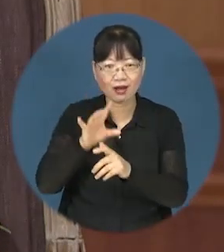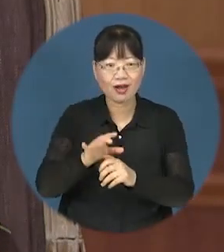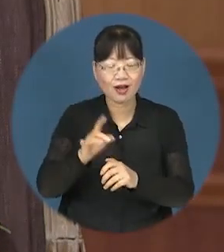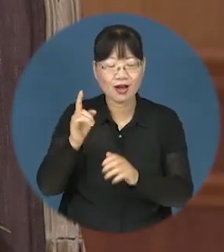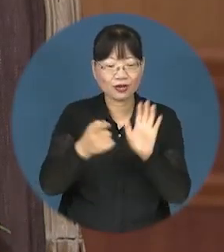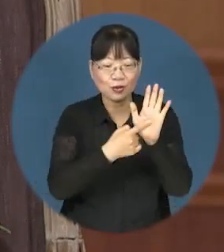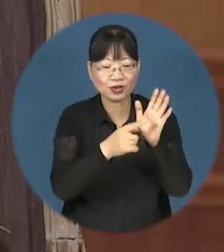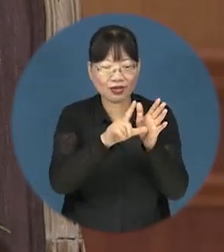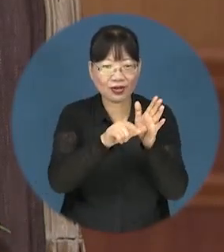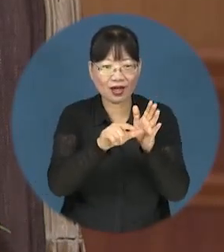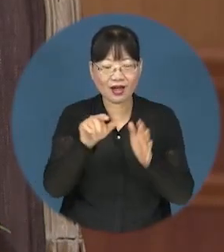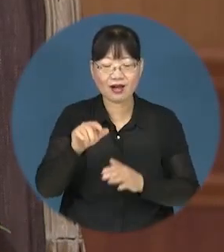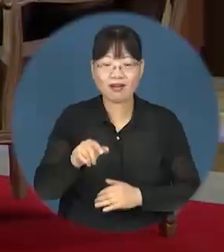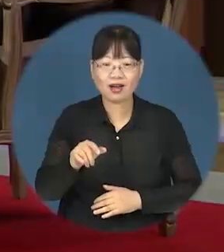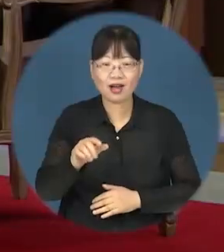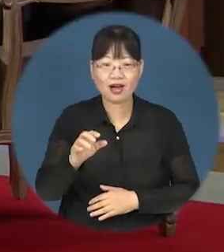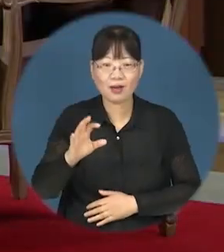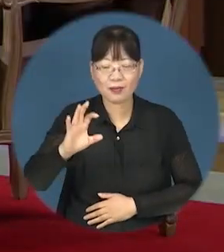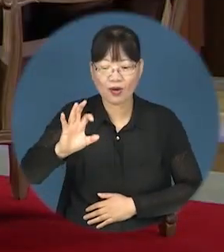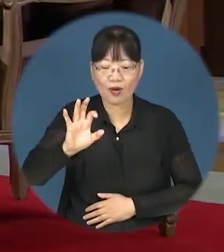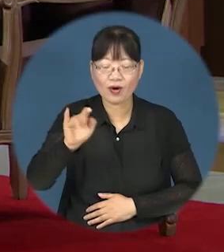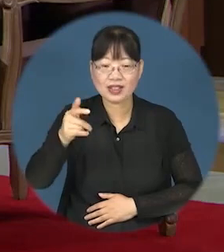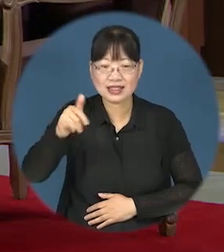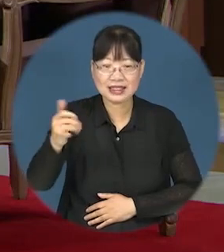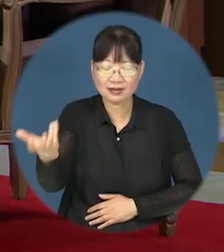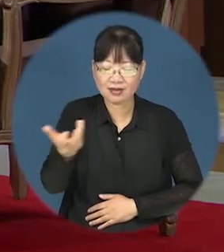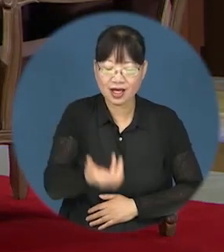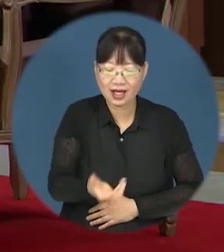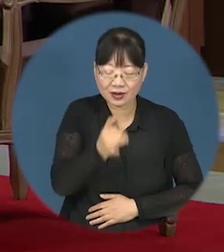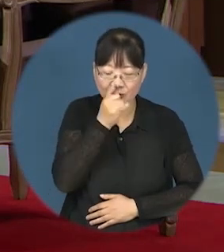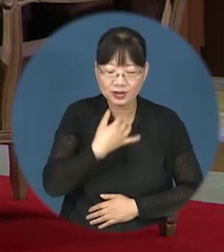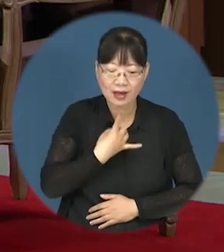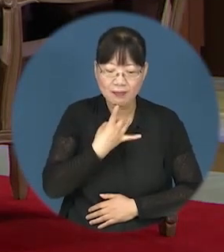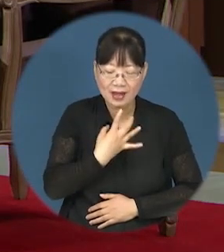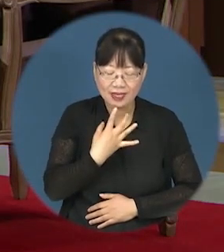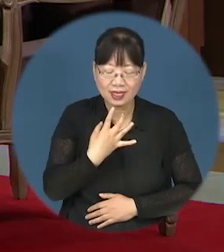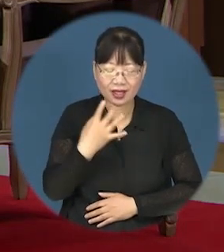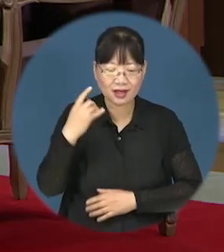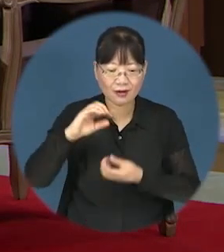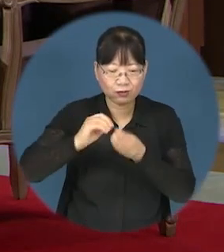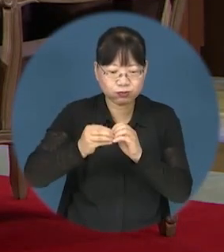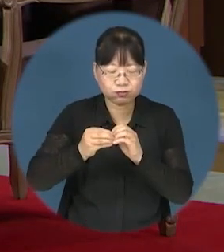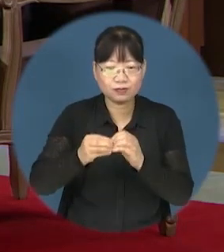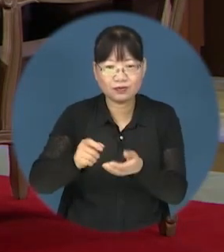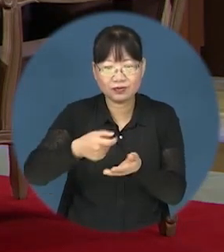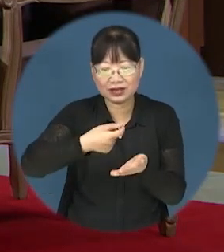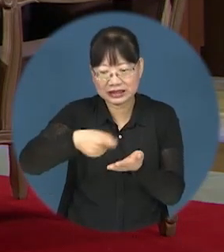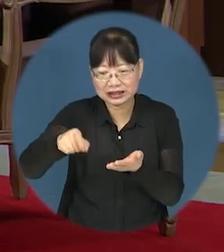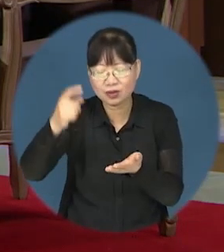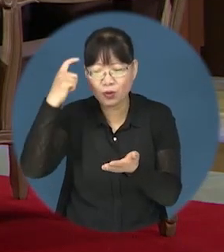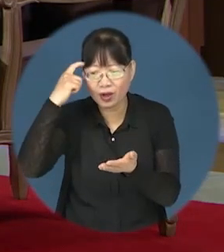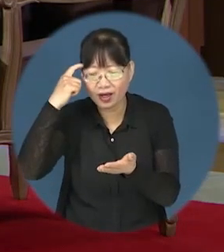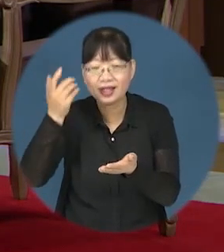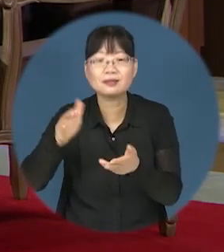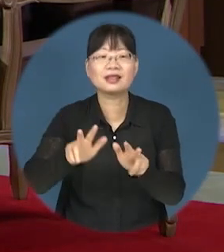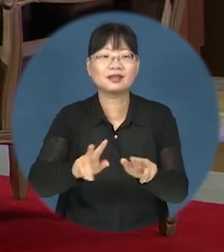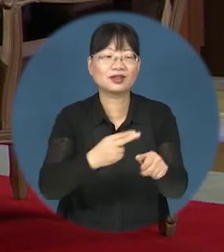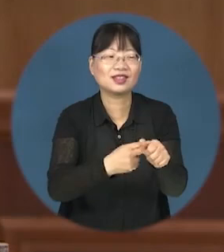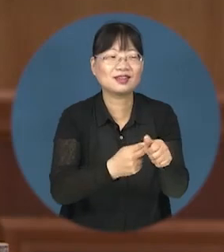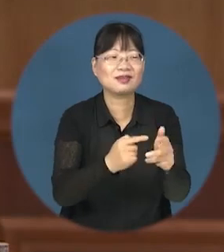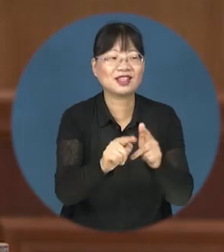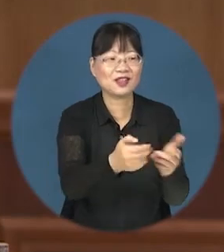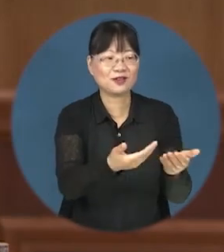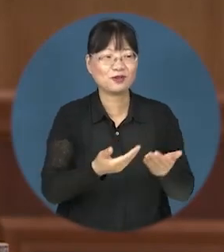놓고 외에 나만의 듯이 체로 의 그 시를 쓰고 4 하지만 지금은 이제 받아들여 주시죠 어